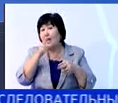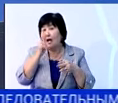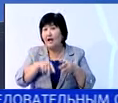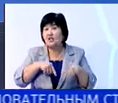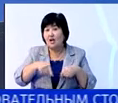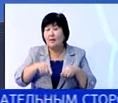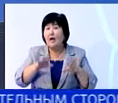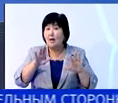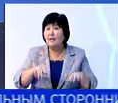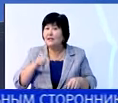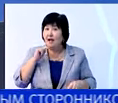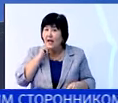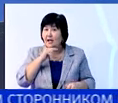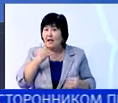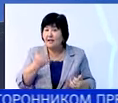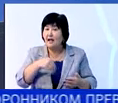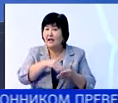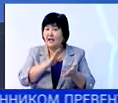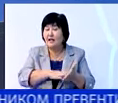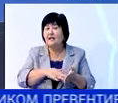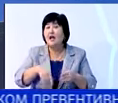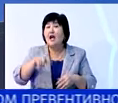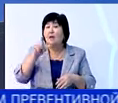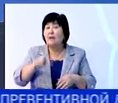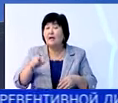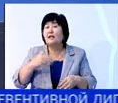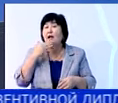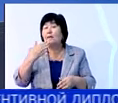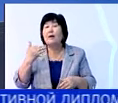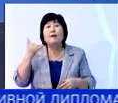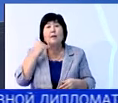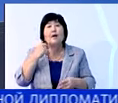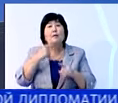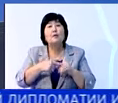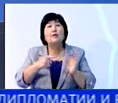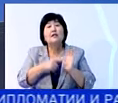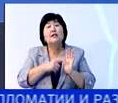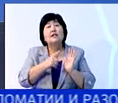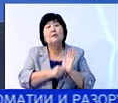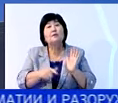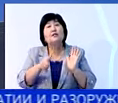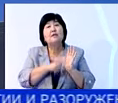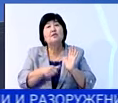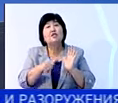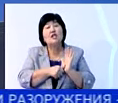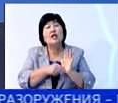матча. Места ограничены. Для регистрации болельщиков просят обратиться по телефону